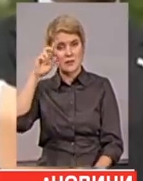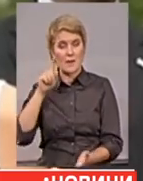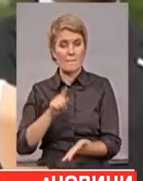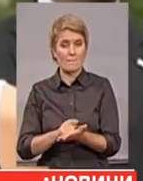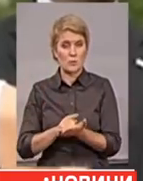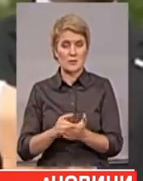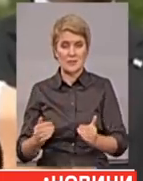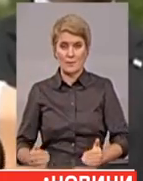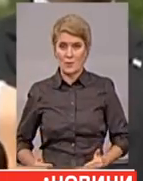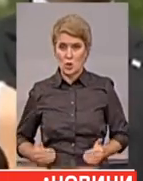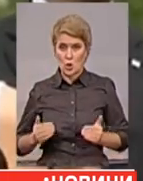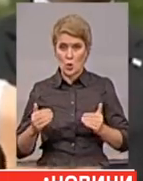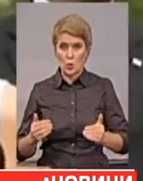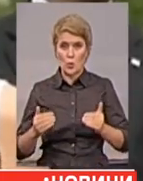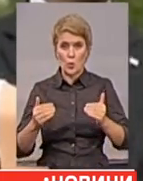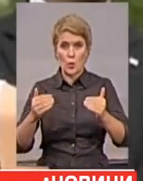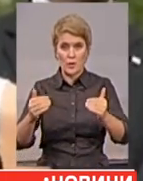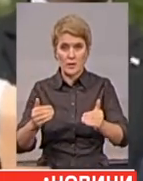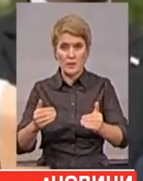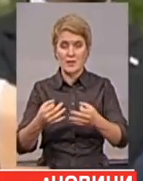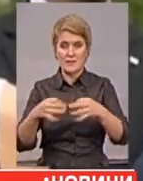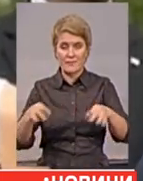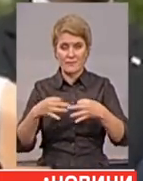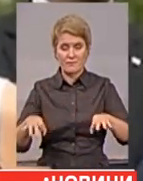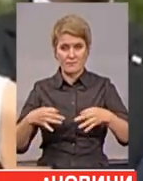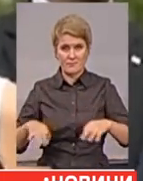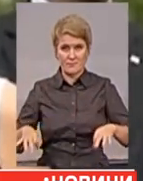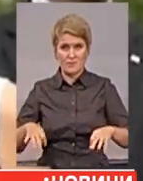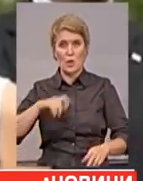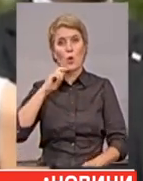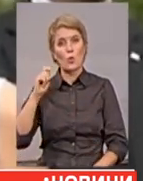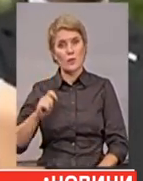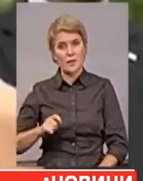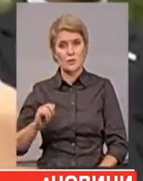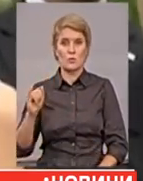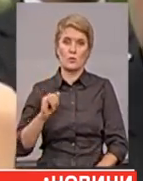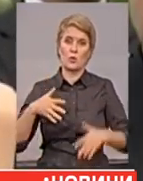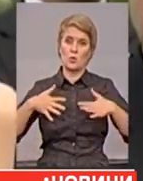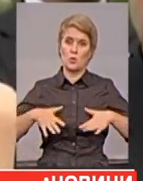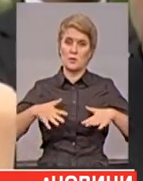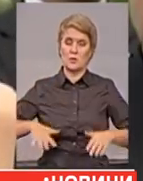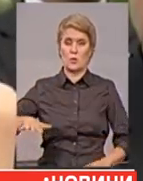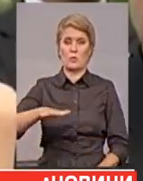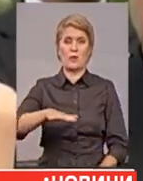зробити кроки, які будуть сприяти деокупації української і грузинської території.